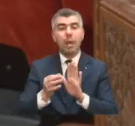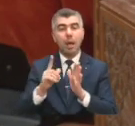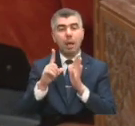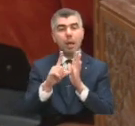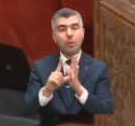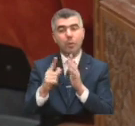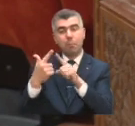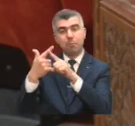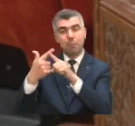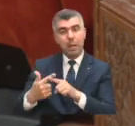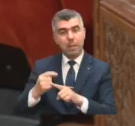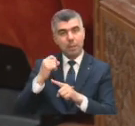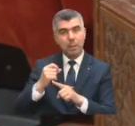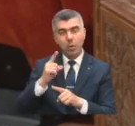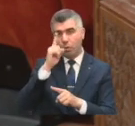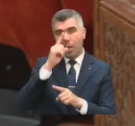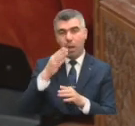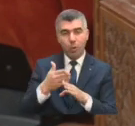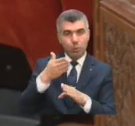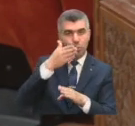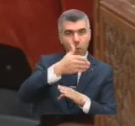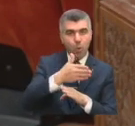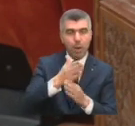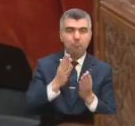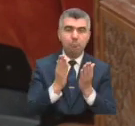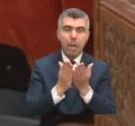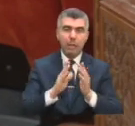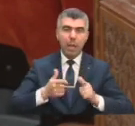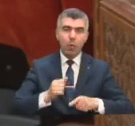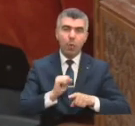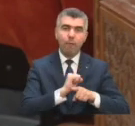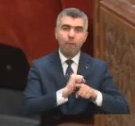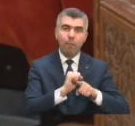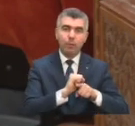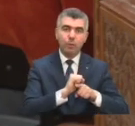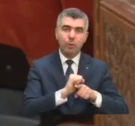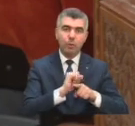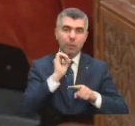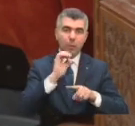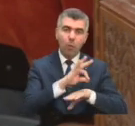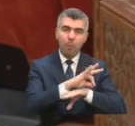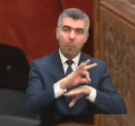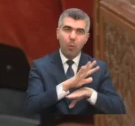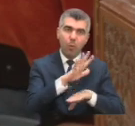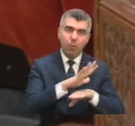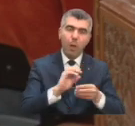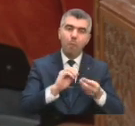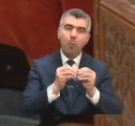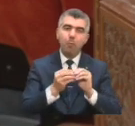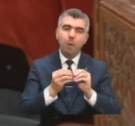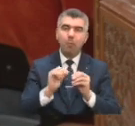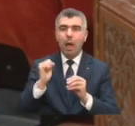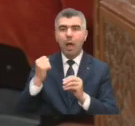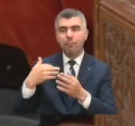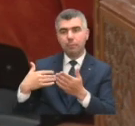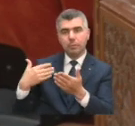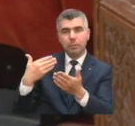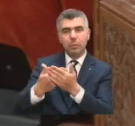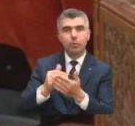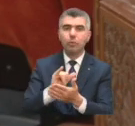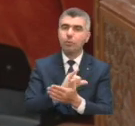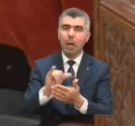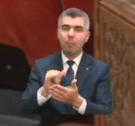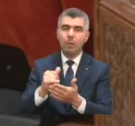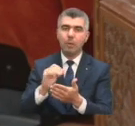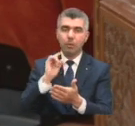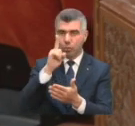الاخر، ولكن ان شاء الله الدخول المقبل غيكون مناسبه باش ننهيو هذا الاشكال اللي هو هنا منذ سنين عمليا منذ ما